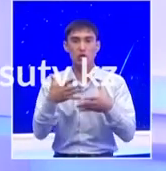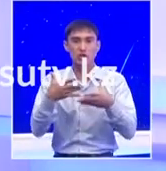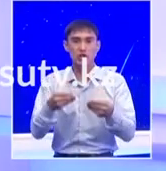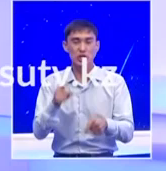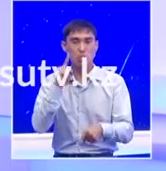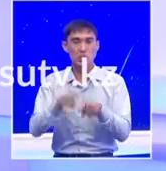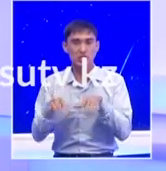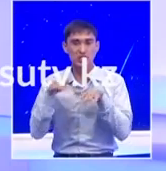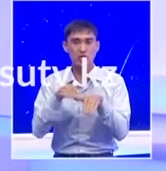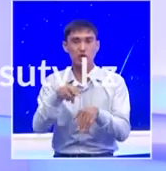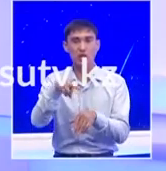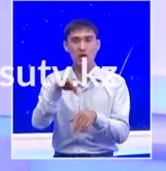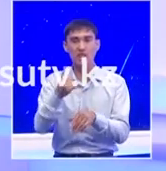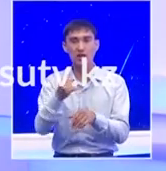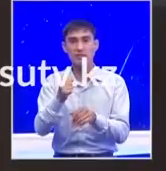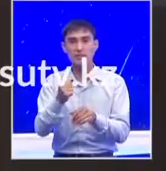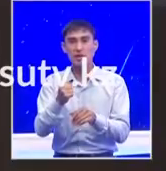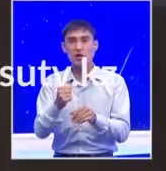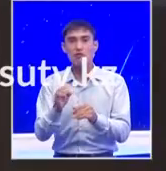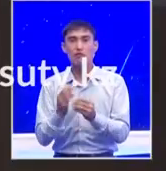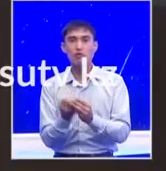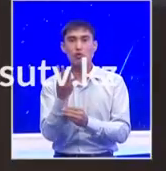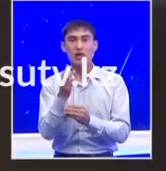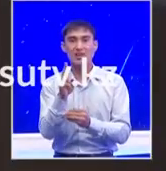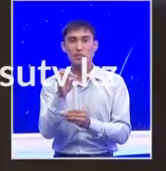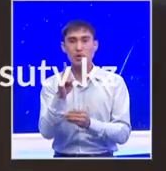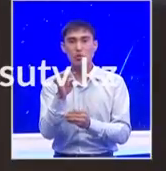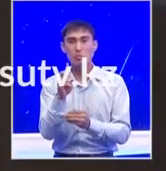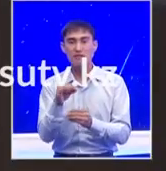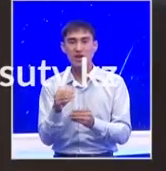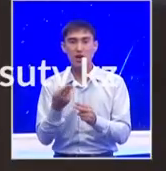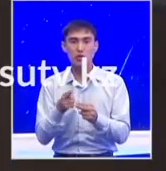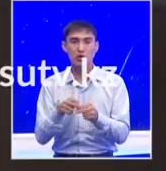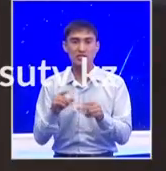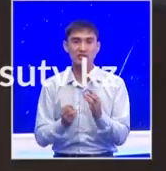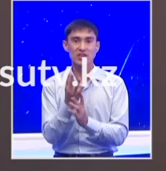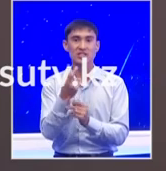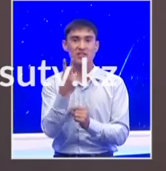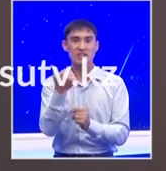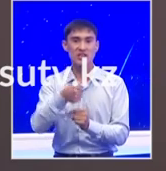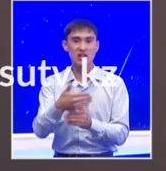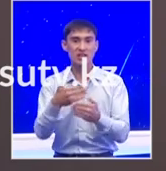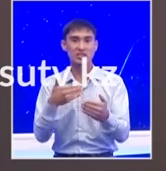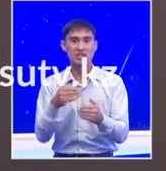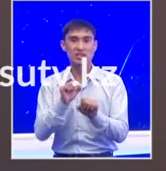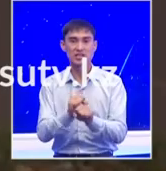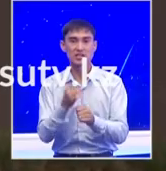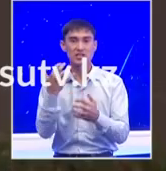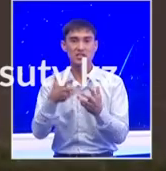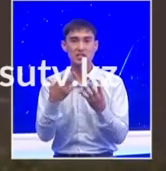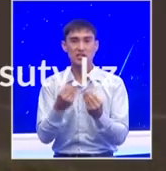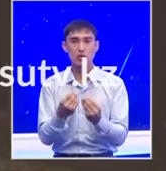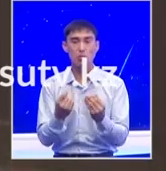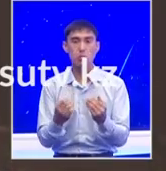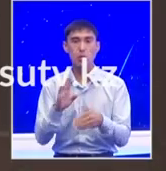жидкой и быстро движущейся лавы. Вулкан на хребте Кумбре-Вьеха, который извергся 2 недели назад, затих на несколько дней,